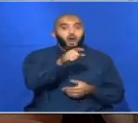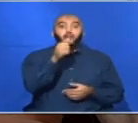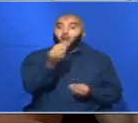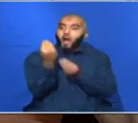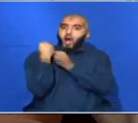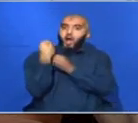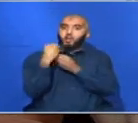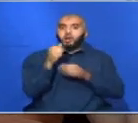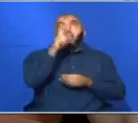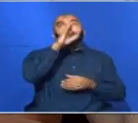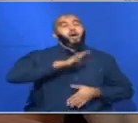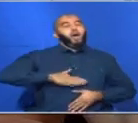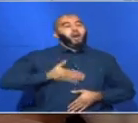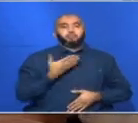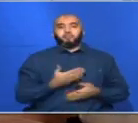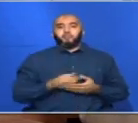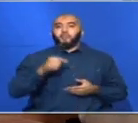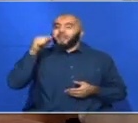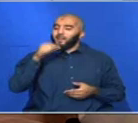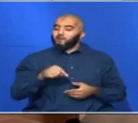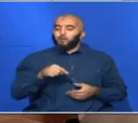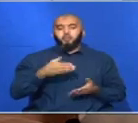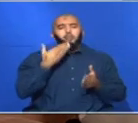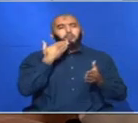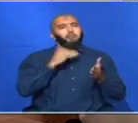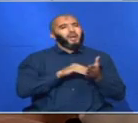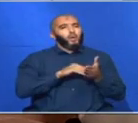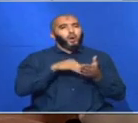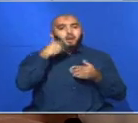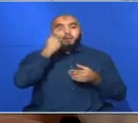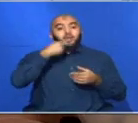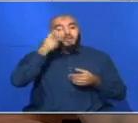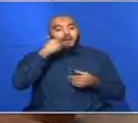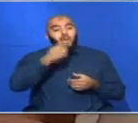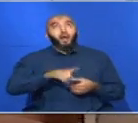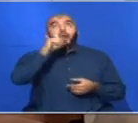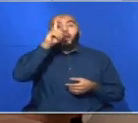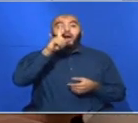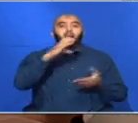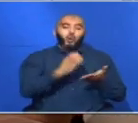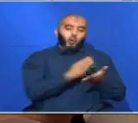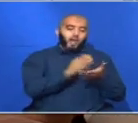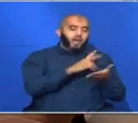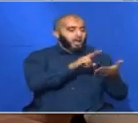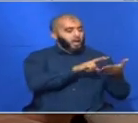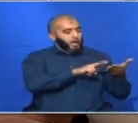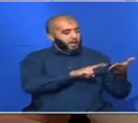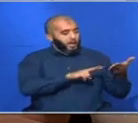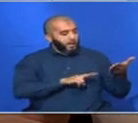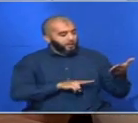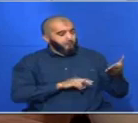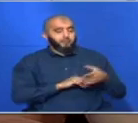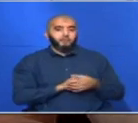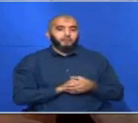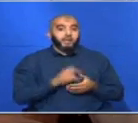من قراءه القران الكريم انت دبر انت دبرت فذلك جميل وان فهمت